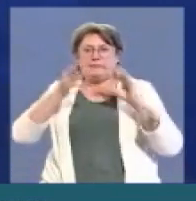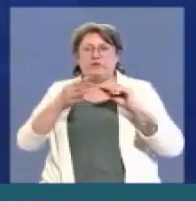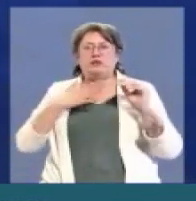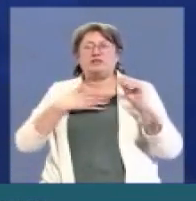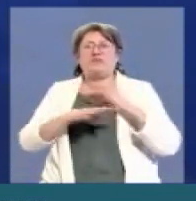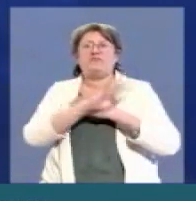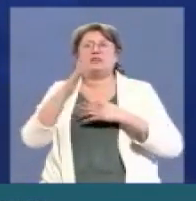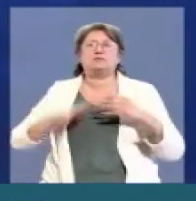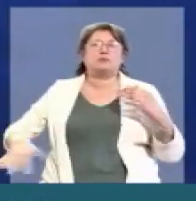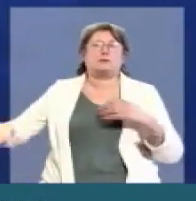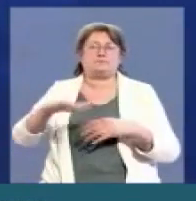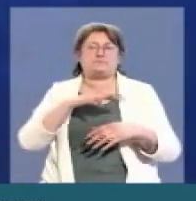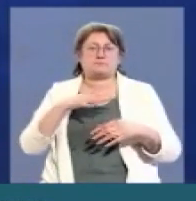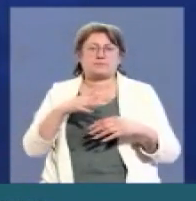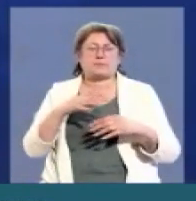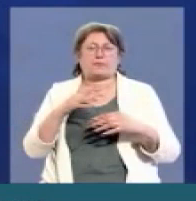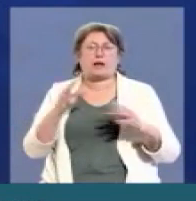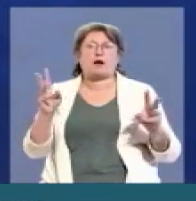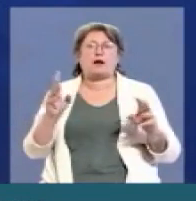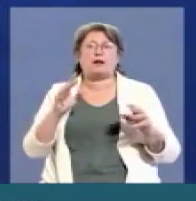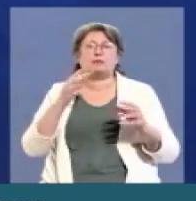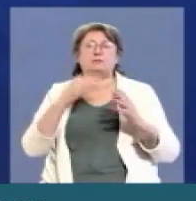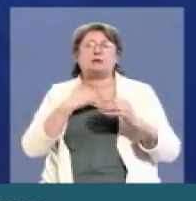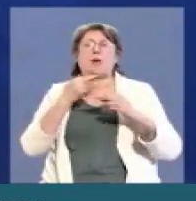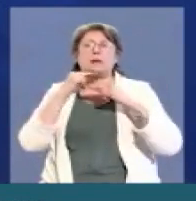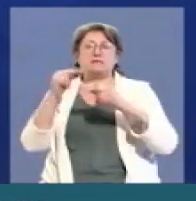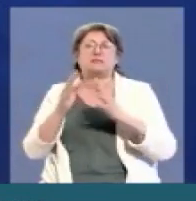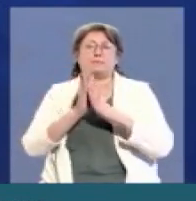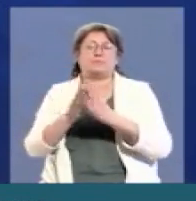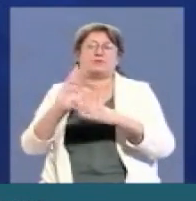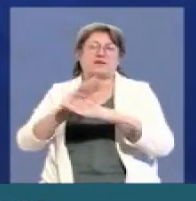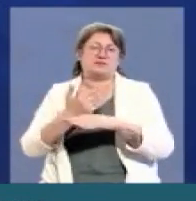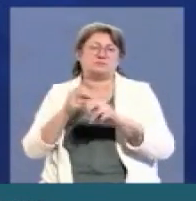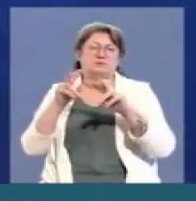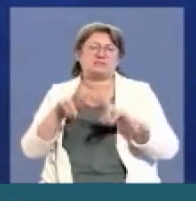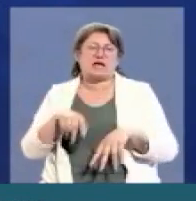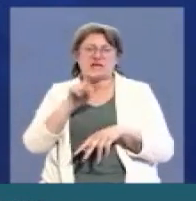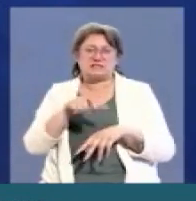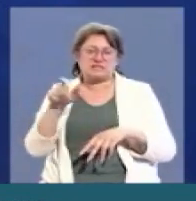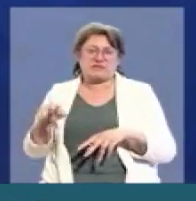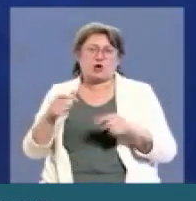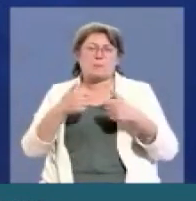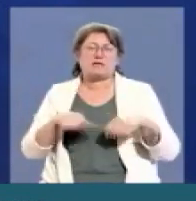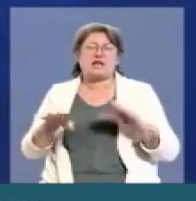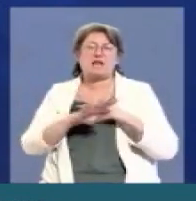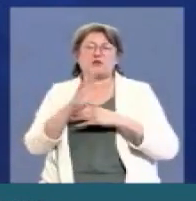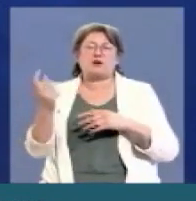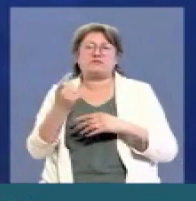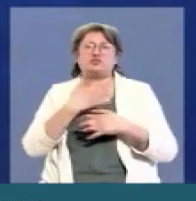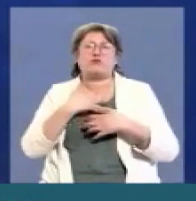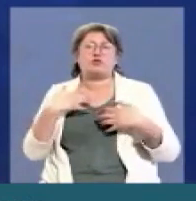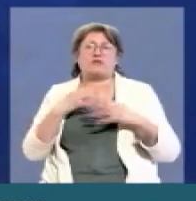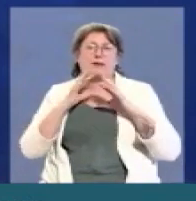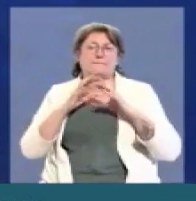площади, пройденной пожаром. В связи с этим мы обратились за помощью в выделении специалистов в Комитет лесного хозяйства и животного мира,